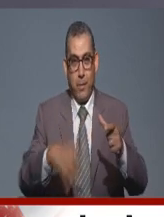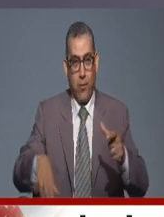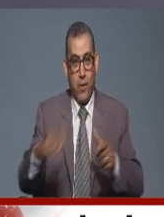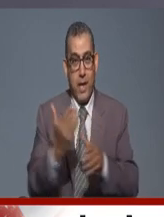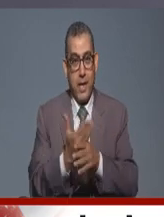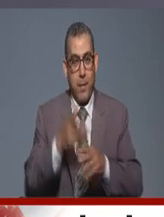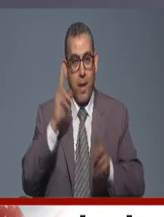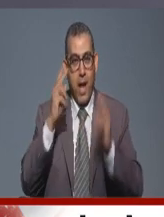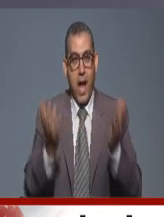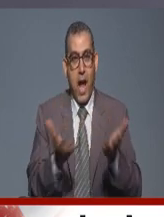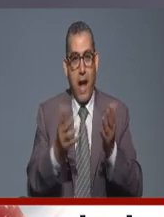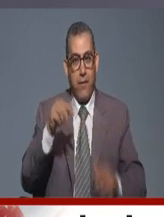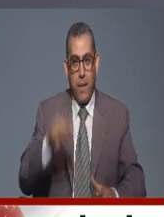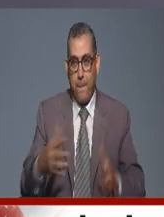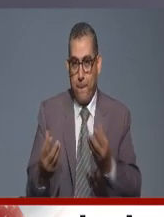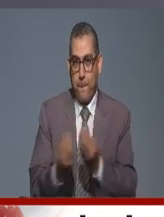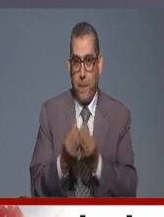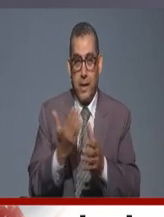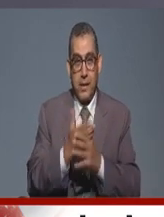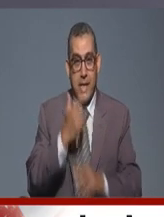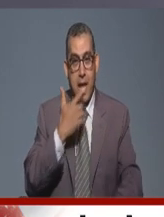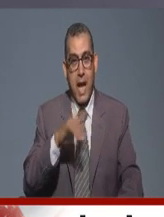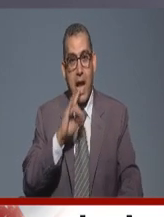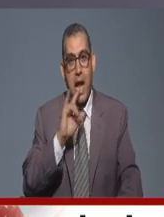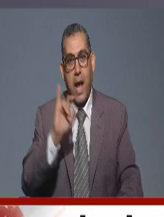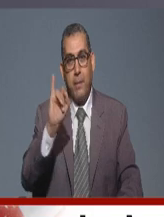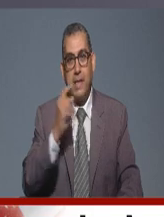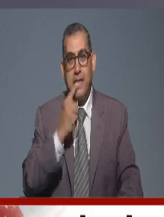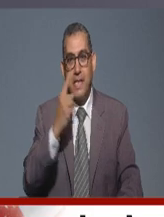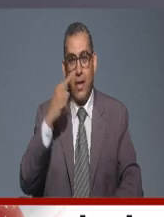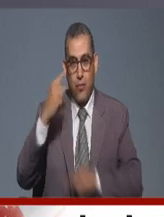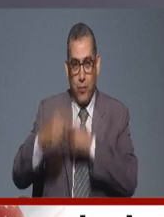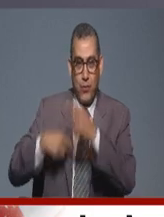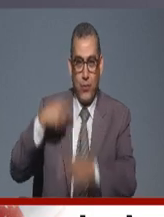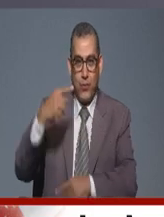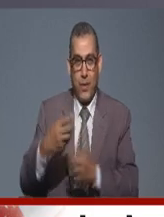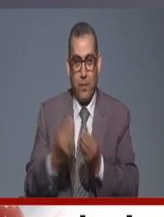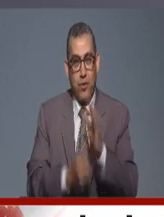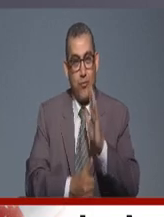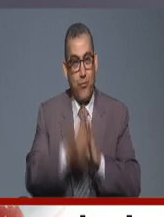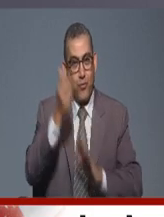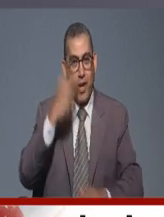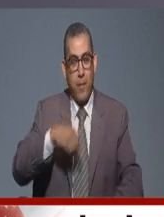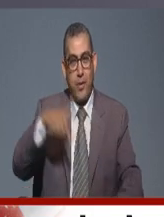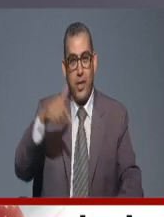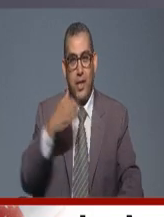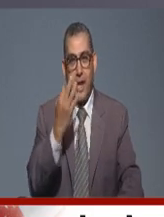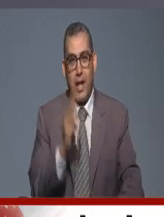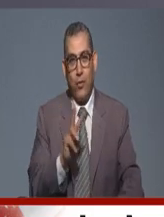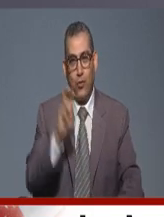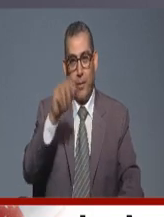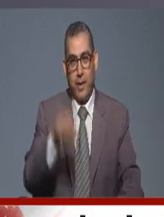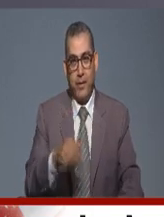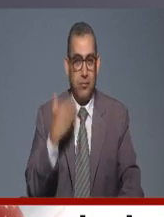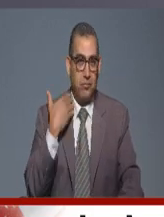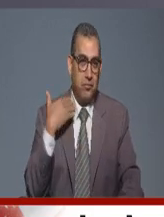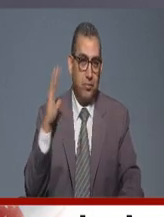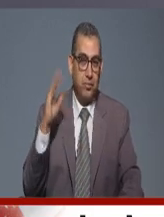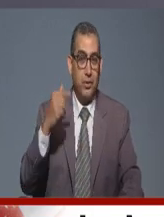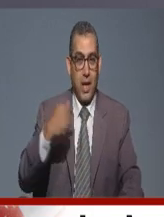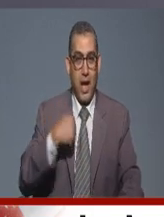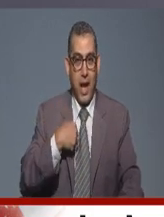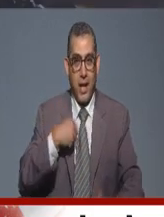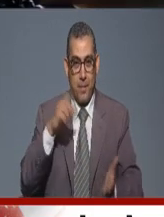نحتفل سوا بمرور 50 عام على نصر اكتوبر المجيده وانا